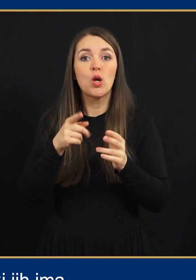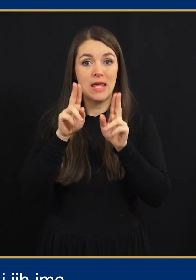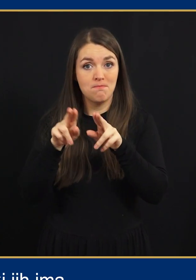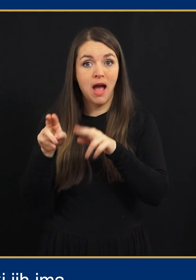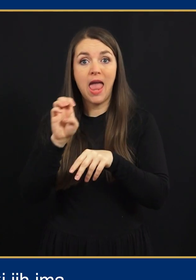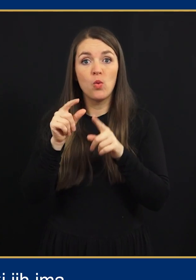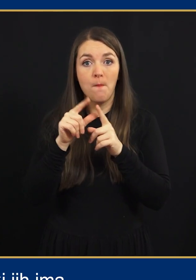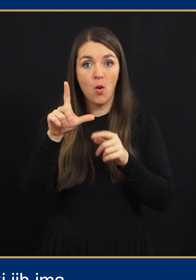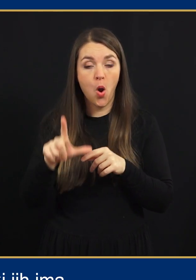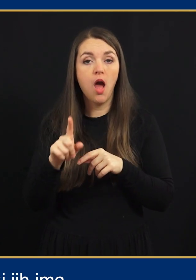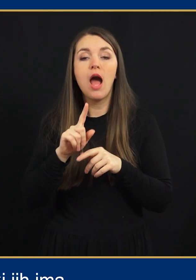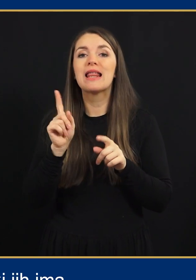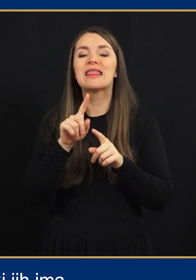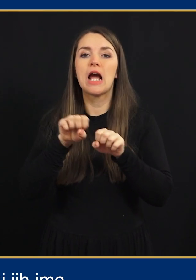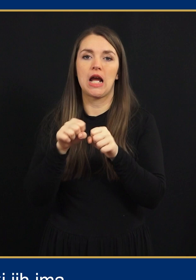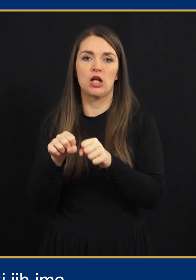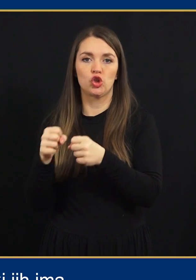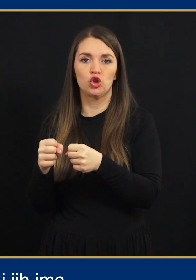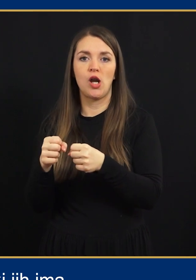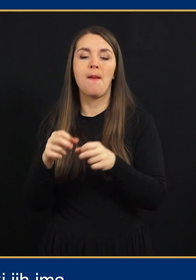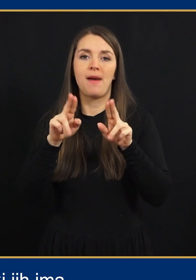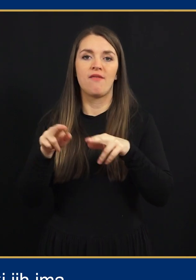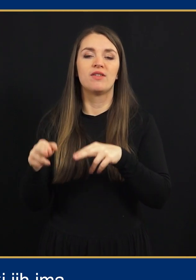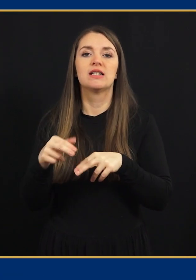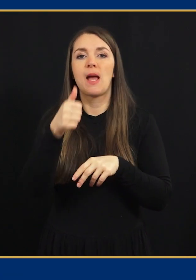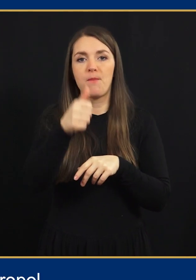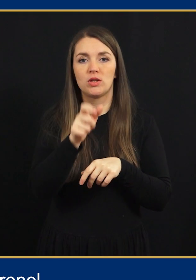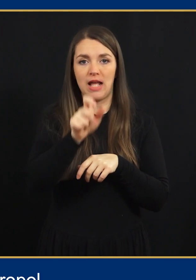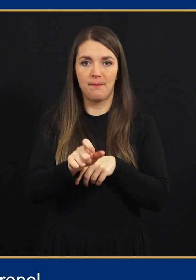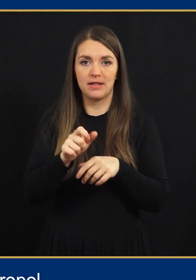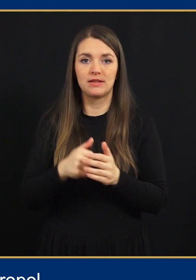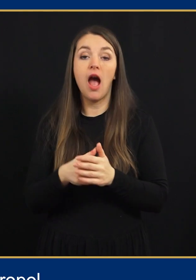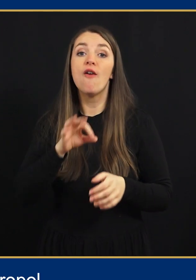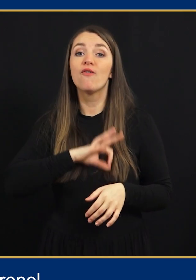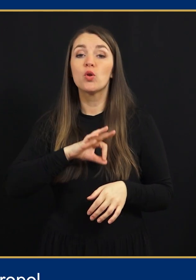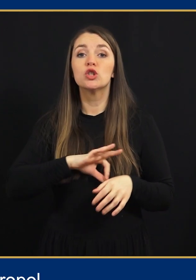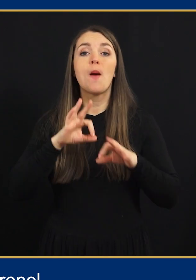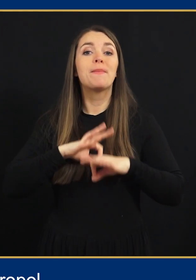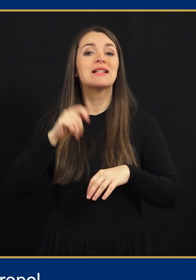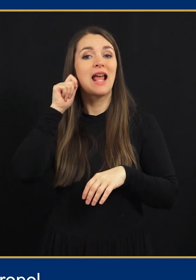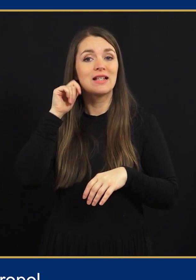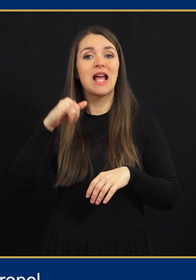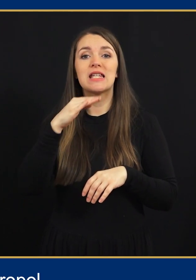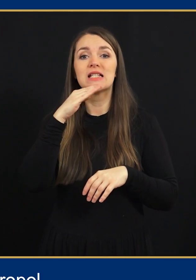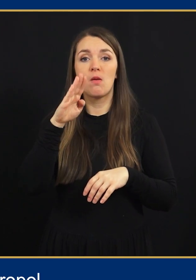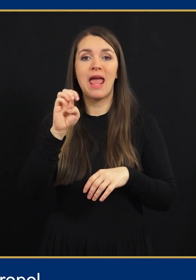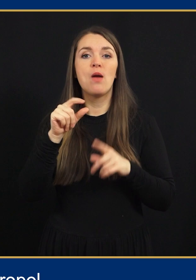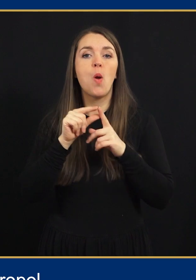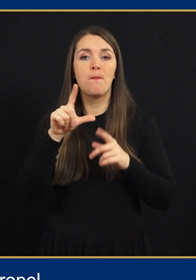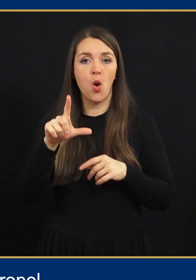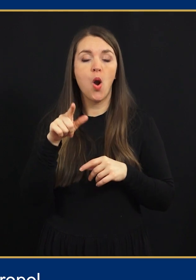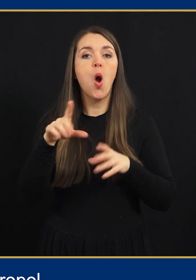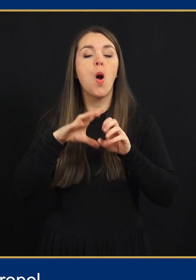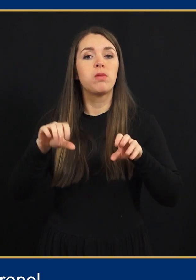ima Europol, niso kršene pravice posameznika. Funkcijo predsednice JSB Europol